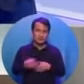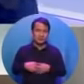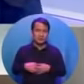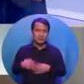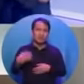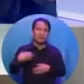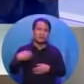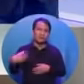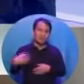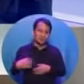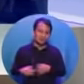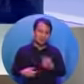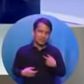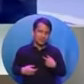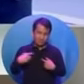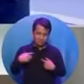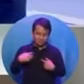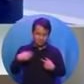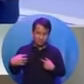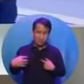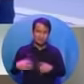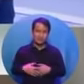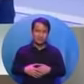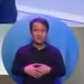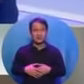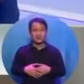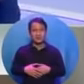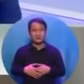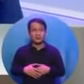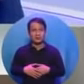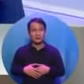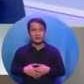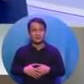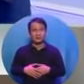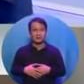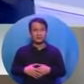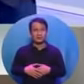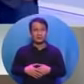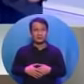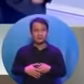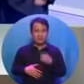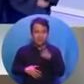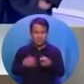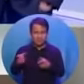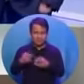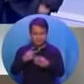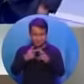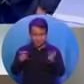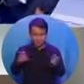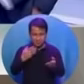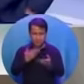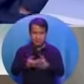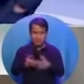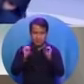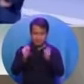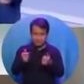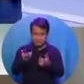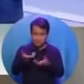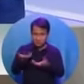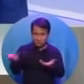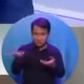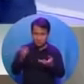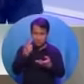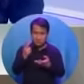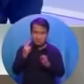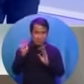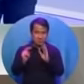police. Police. Okay, eventually, criminology yung ititake mo. Oh. Okay, very, very good. Now, pwede na ba tayo magpakita ng gilas sa mga viewers